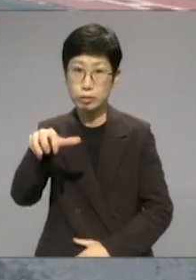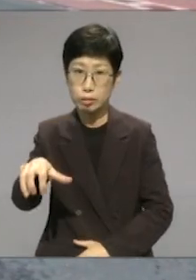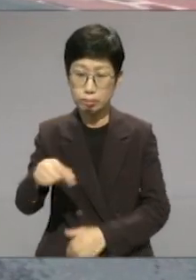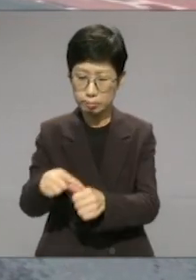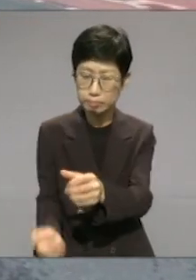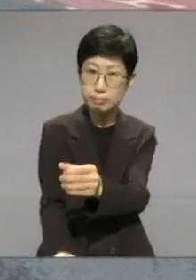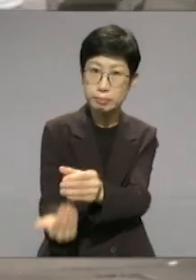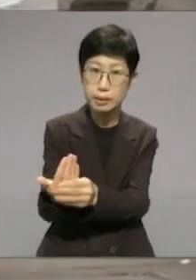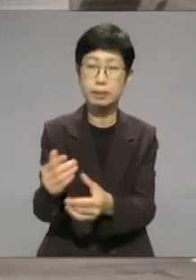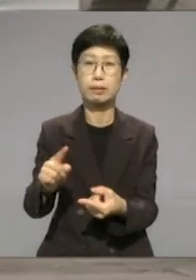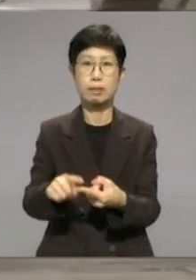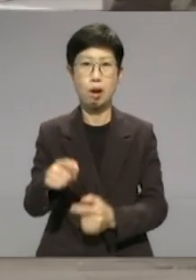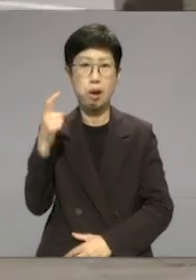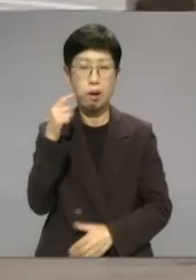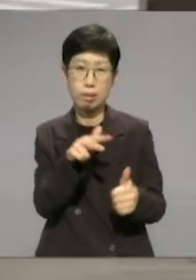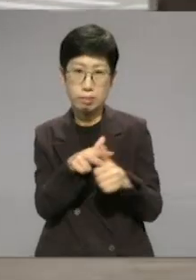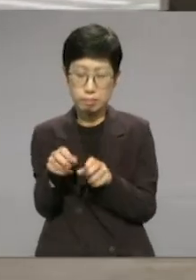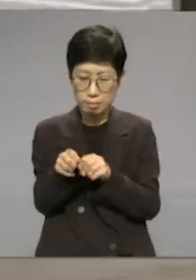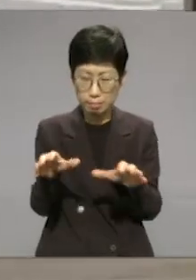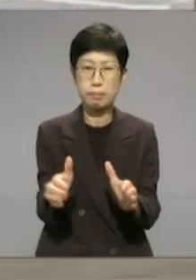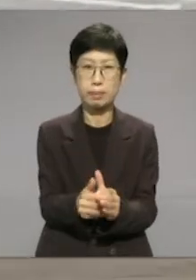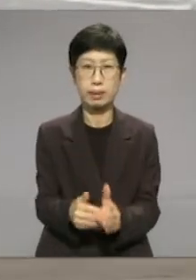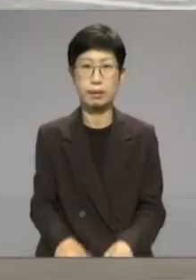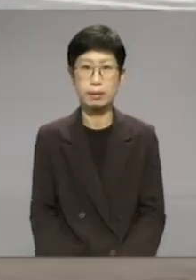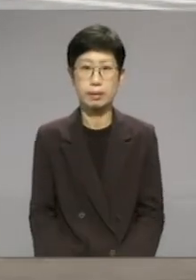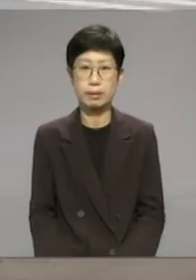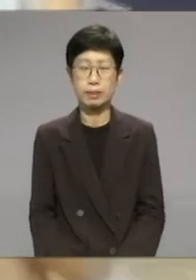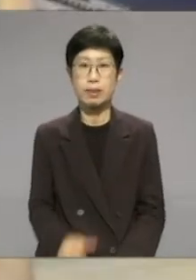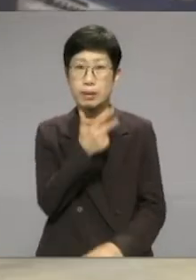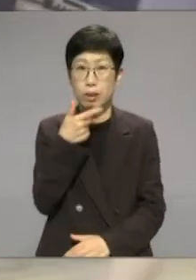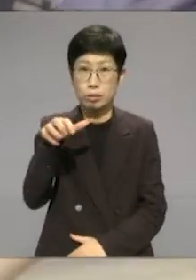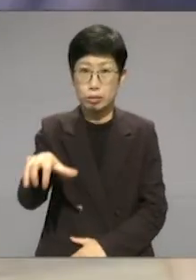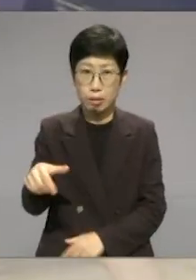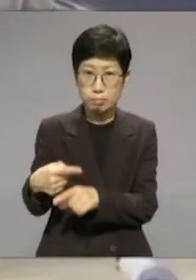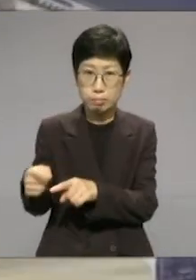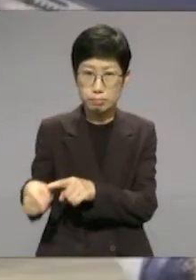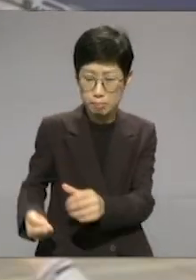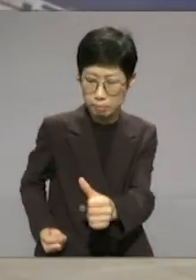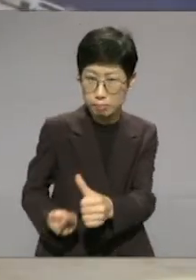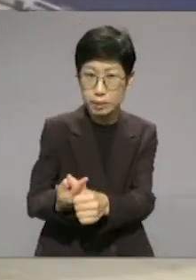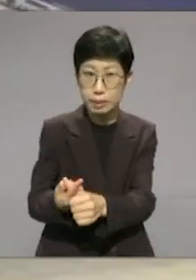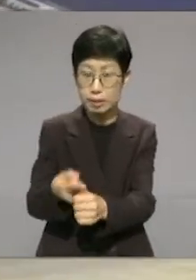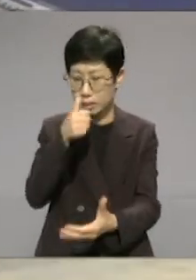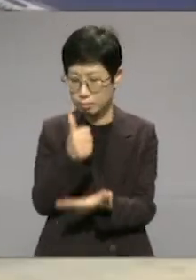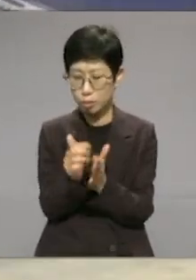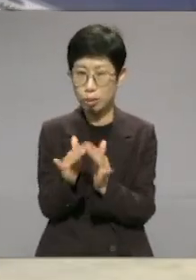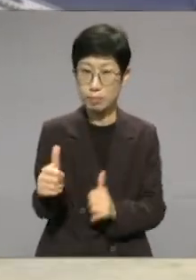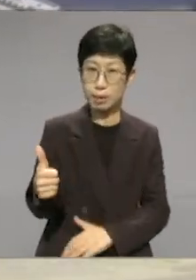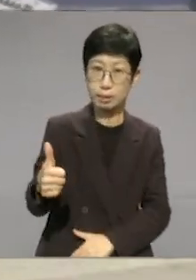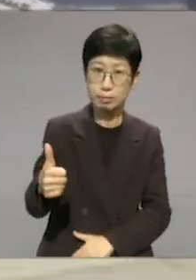한 살인 사건에 대해 허위 정보를 퍼트렸습니다 남성은 영국에서 흉기를 휘둘러 많은 사상자를 낸